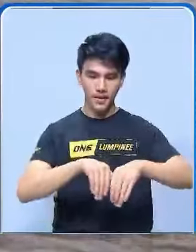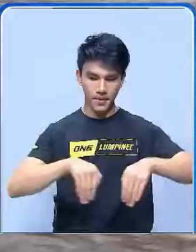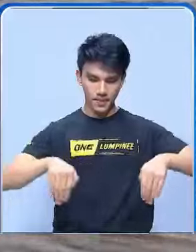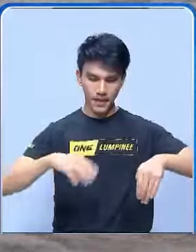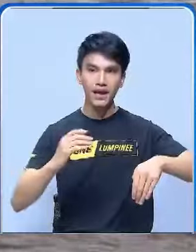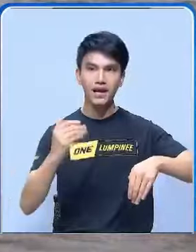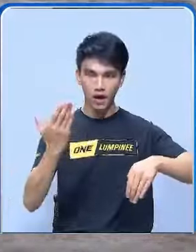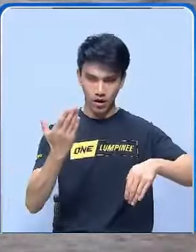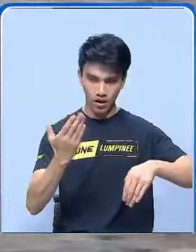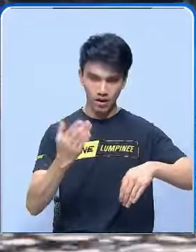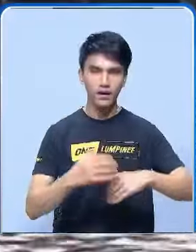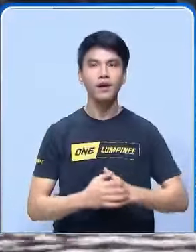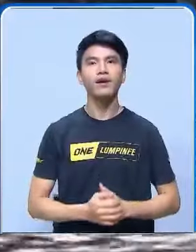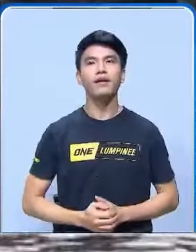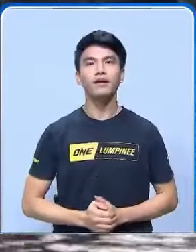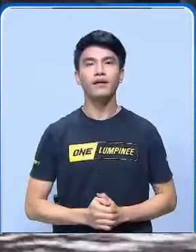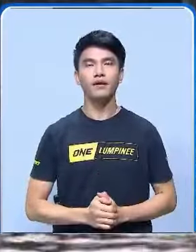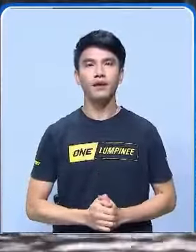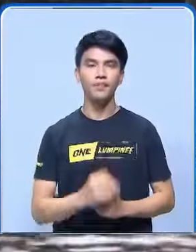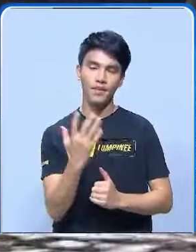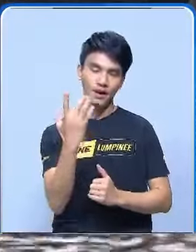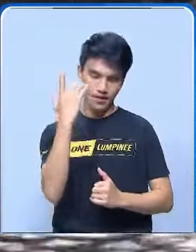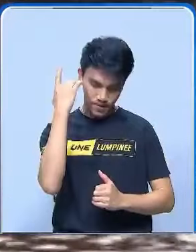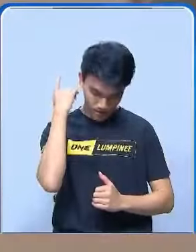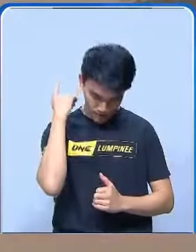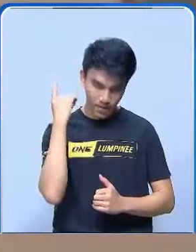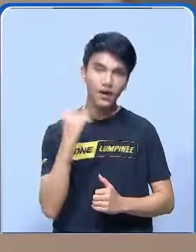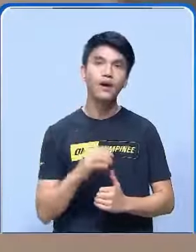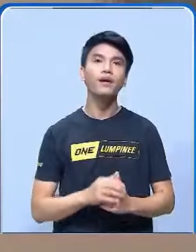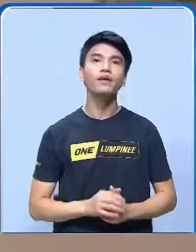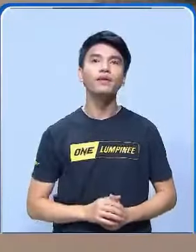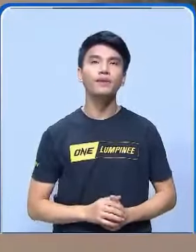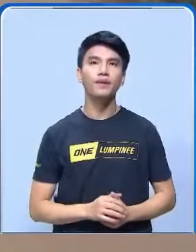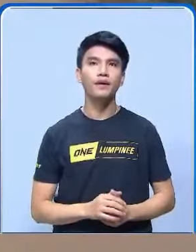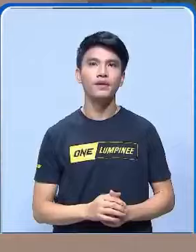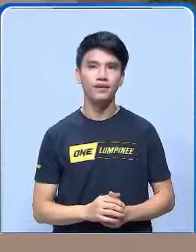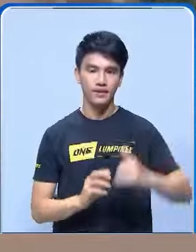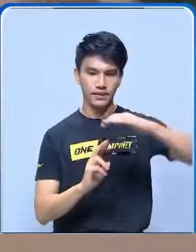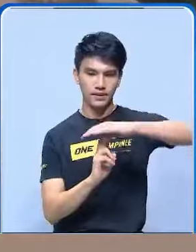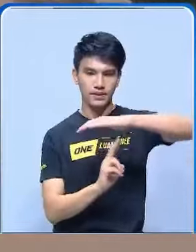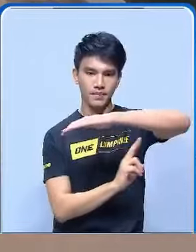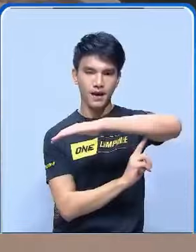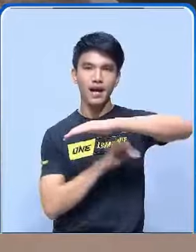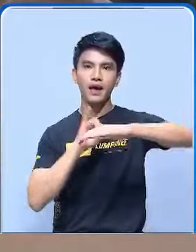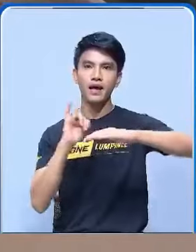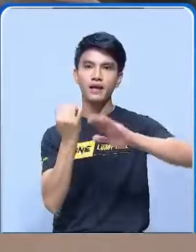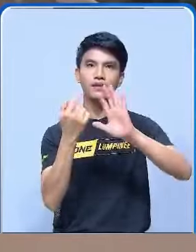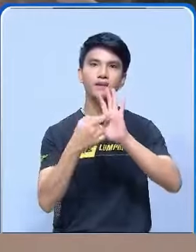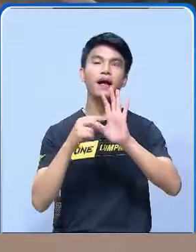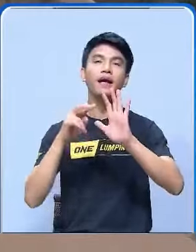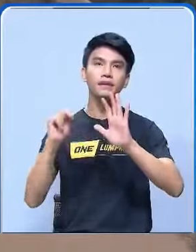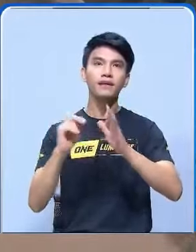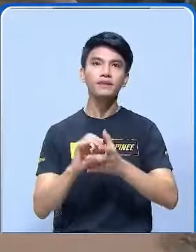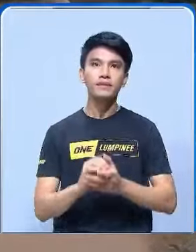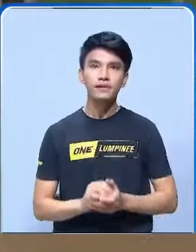จรกันก่อนในช่วงนี้ส่วนเมื่อวานนี้เนี่ยค่ะคุณผู้ชมคะประตูระบายน้ำบ้านหาดสะพานจันทร์อำเภอสวรรคโลกเจ้าหน้าที่ได้